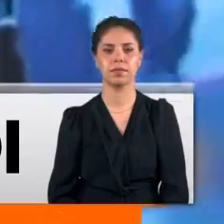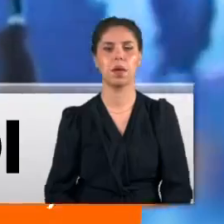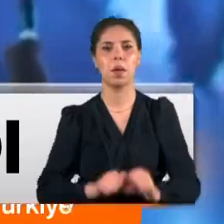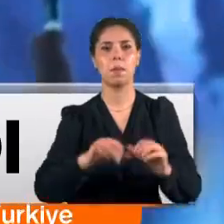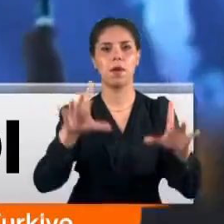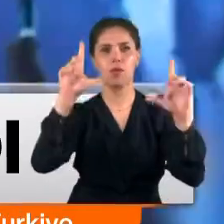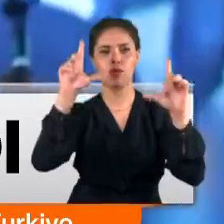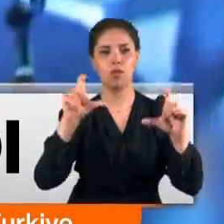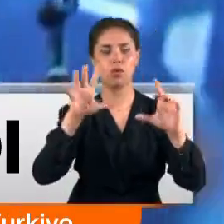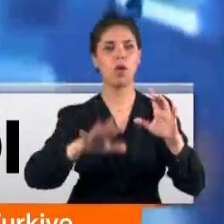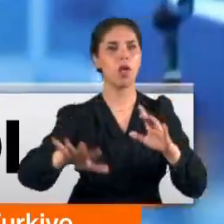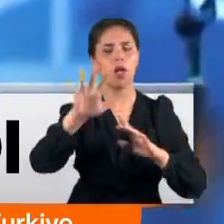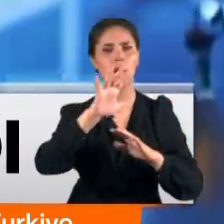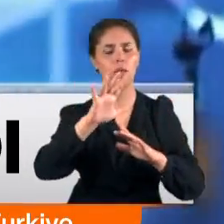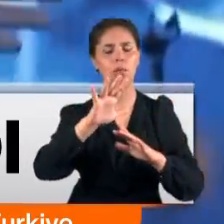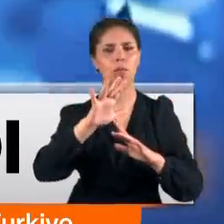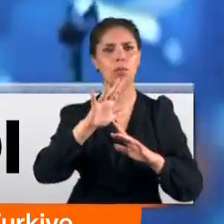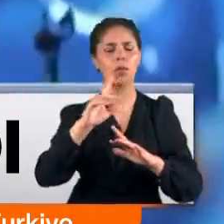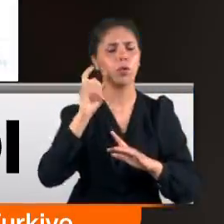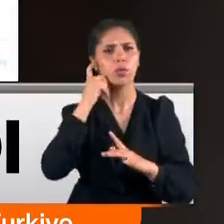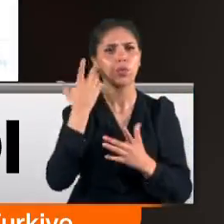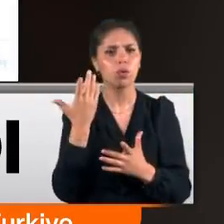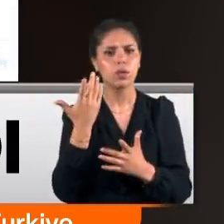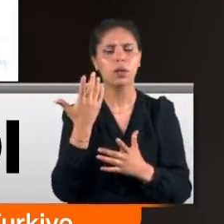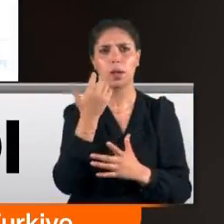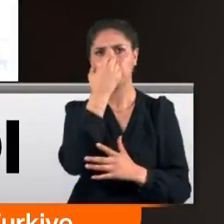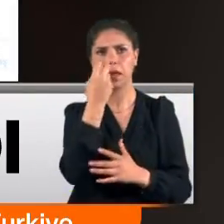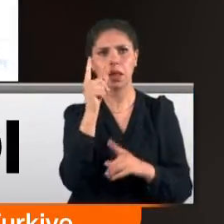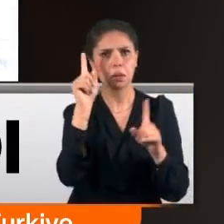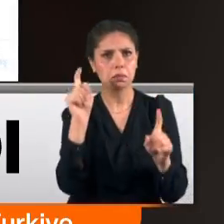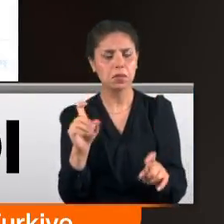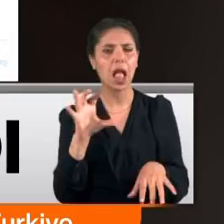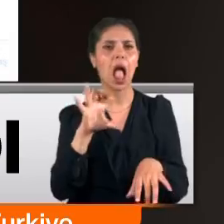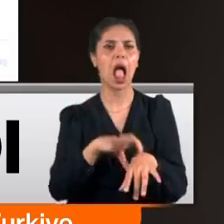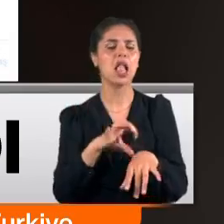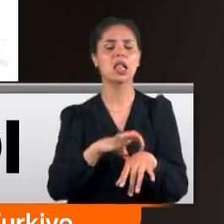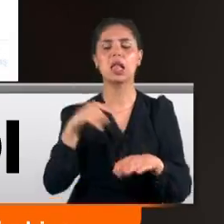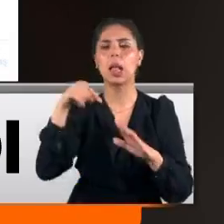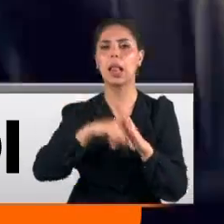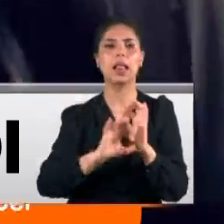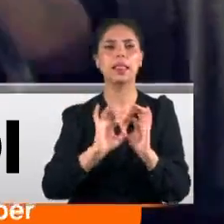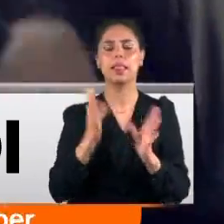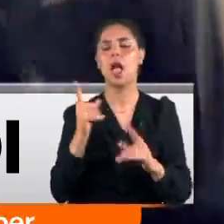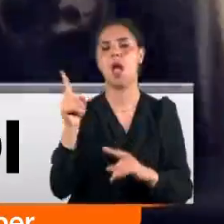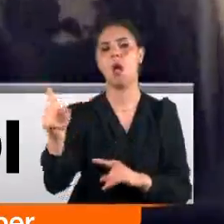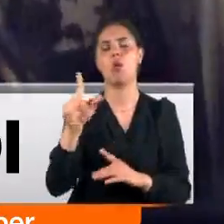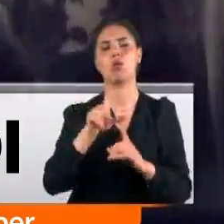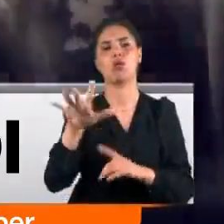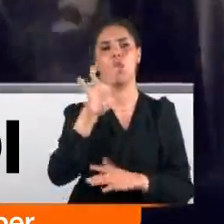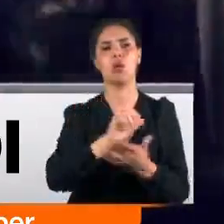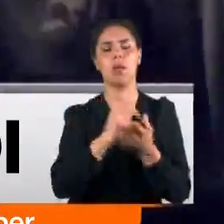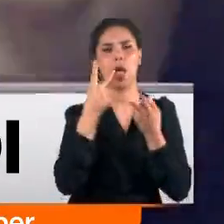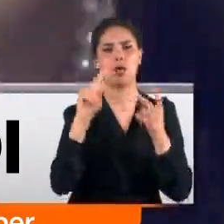Paylaştığı fotoğraf akıllara en kötü senaryoyu getirdi. Işın Karaca yakalandığı hastalığı sosyal medyadan duyurdu. Aşk